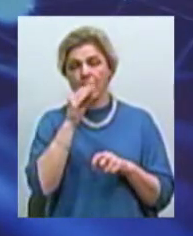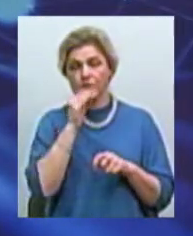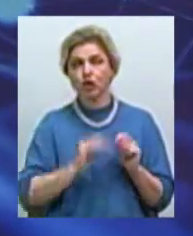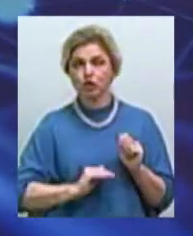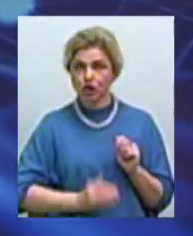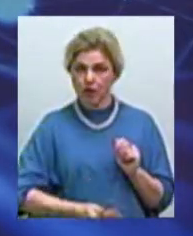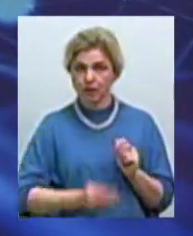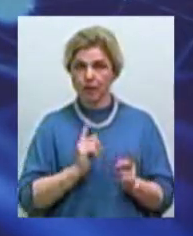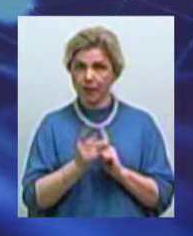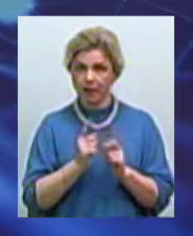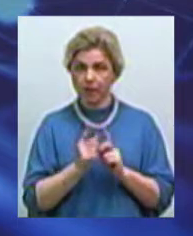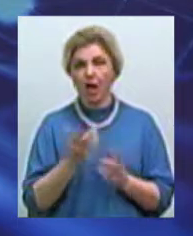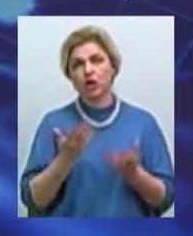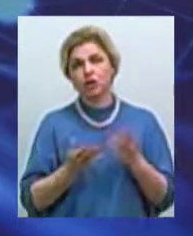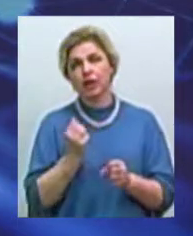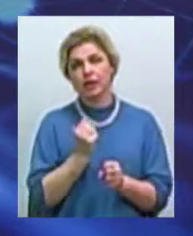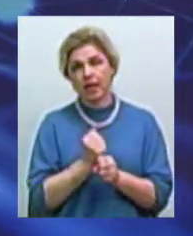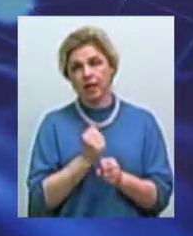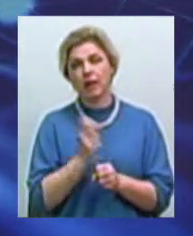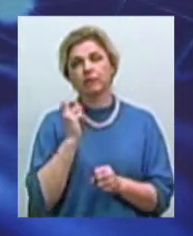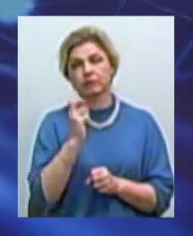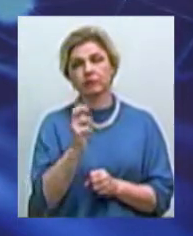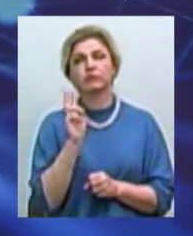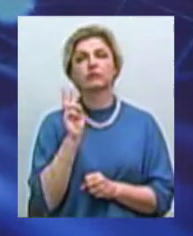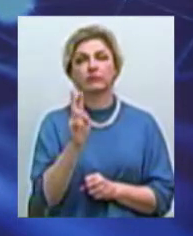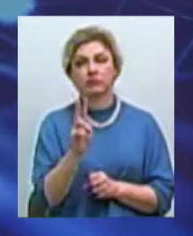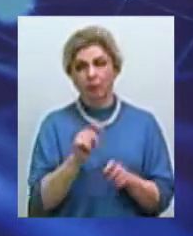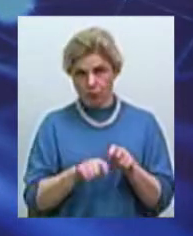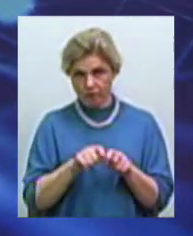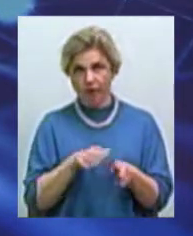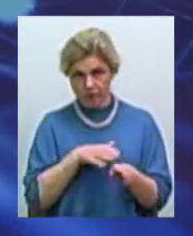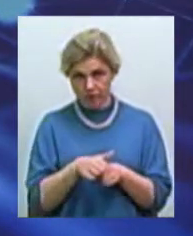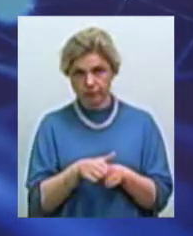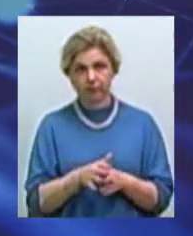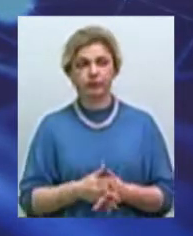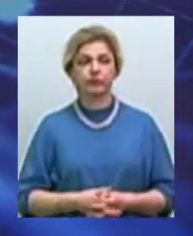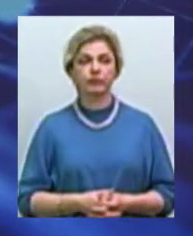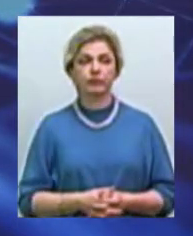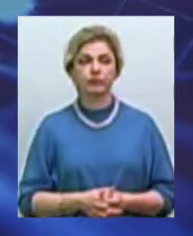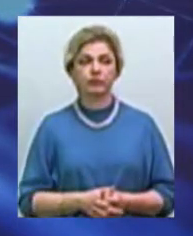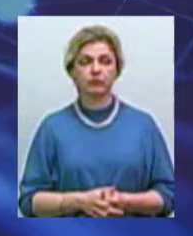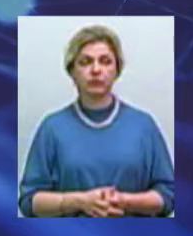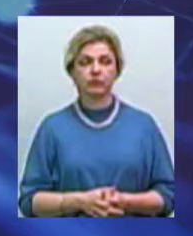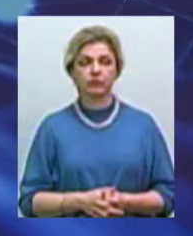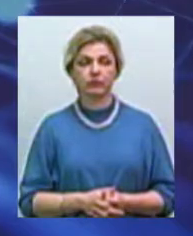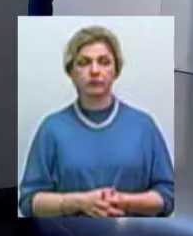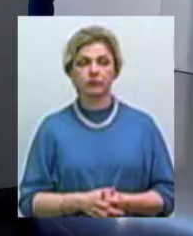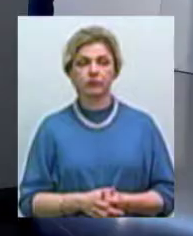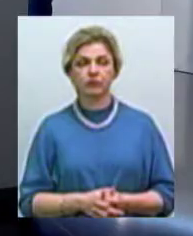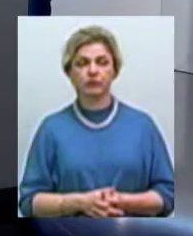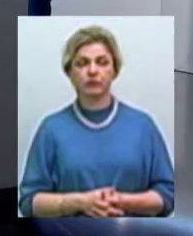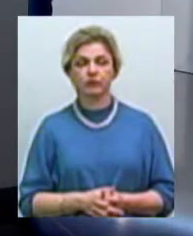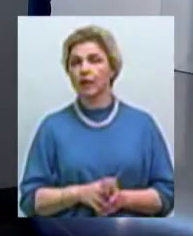перевізників. А чи здійснюєте ви перевірки електротранспорту, трамваїв, тролейбусів? Автобусі. На сьогоднішній день